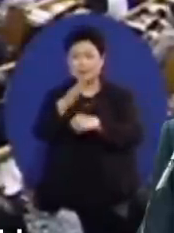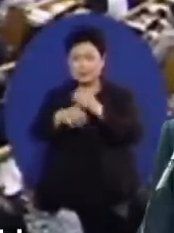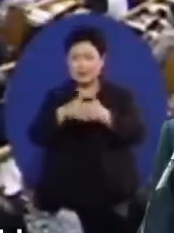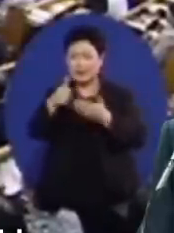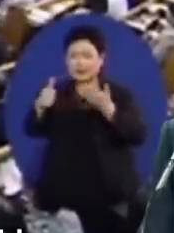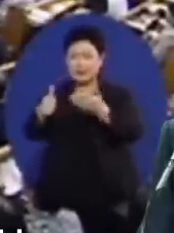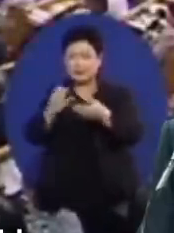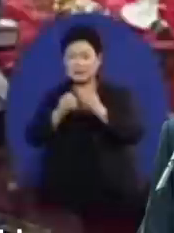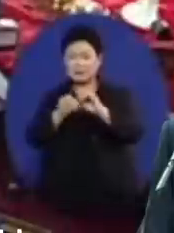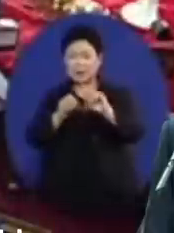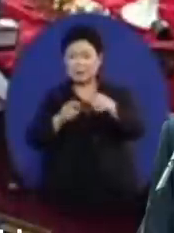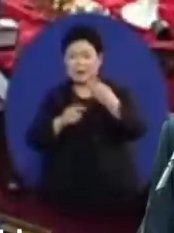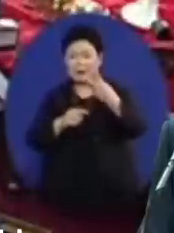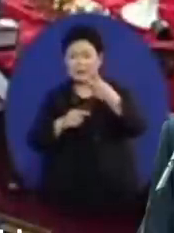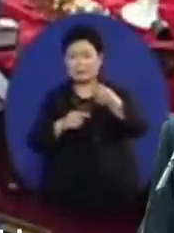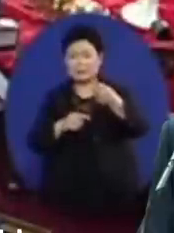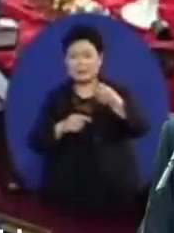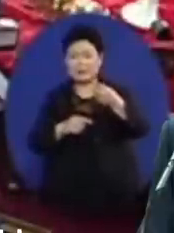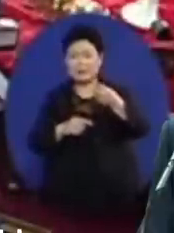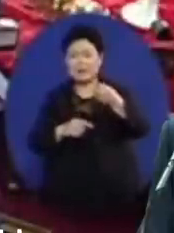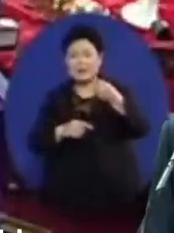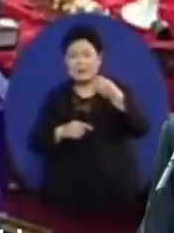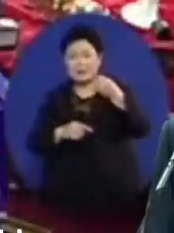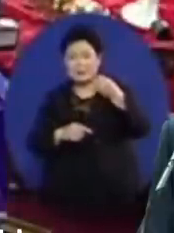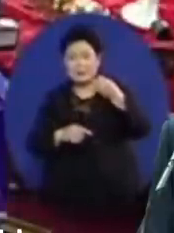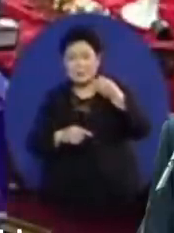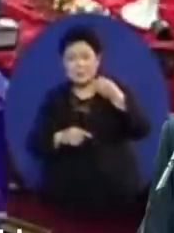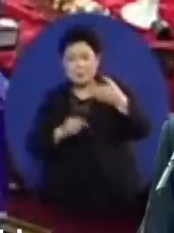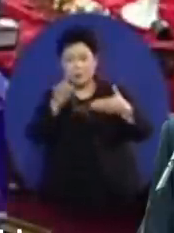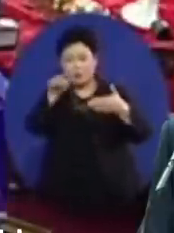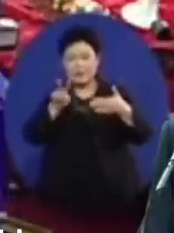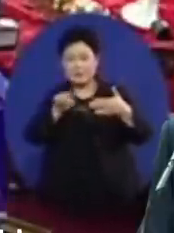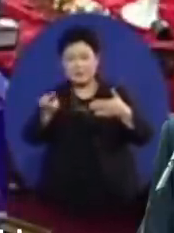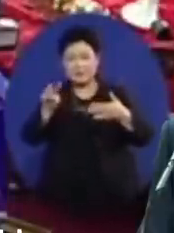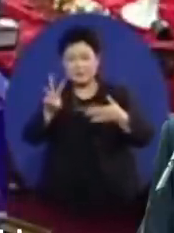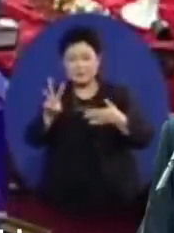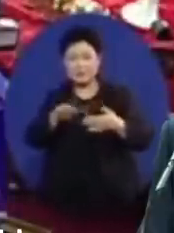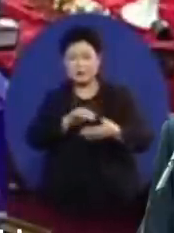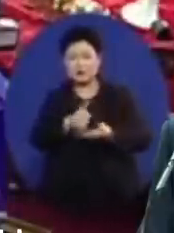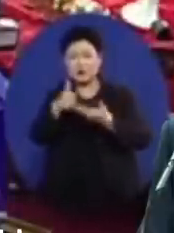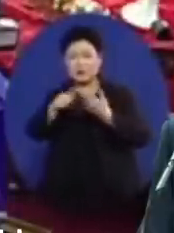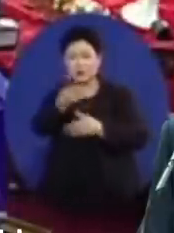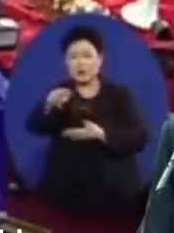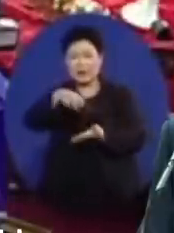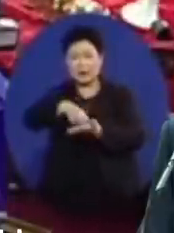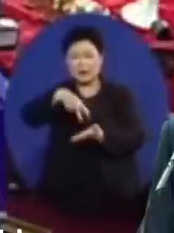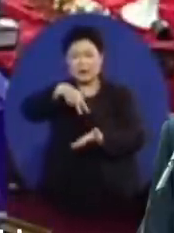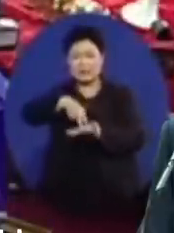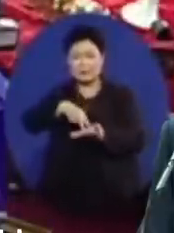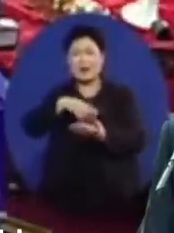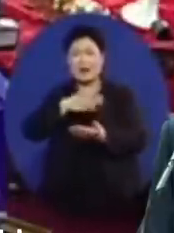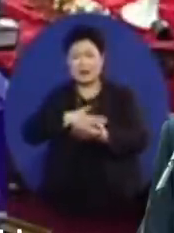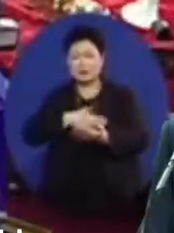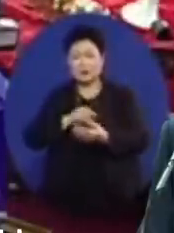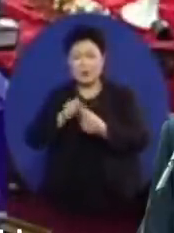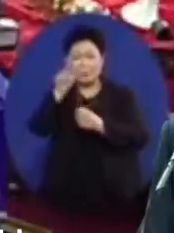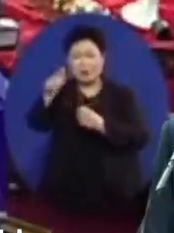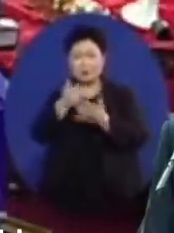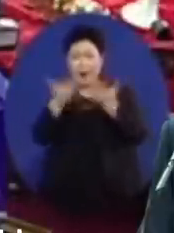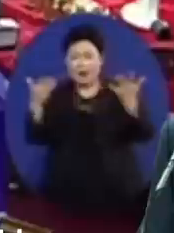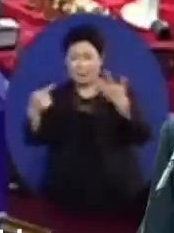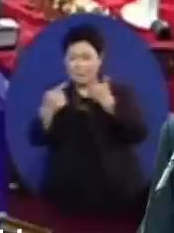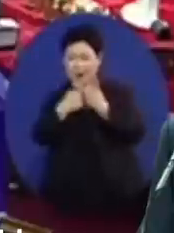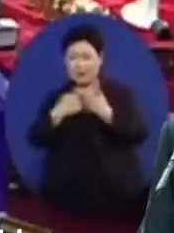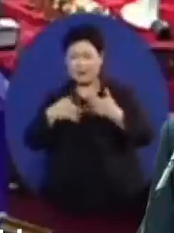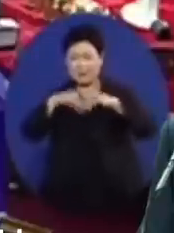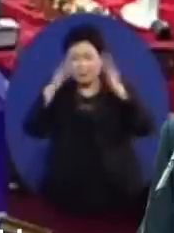하나님께서는 시편 139편 2절로 3절에 주께서 내가 안고 일어섬을 아시고 멀리서도 나의 생각을 밝히 아시오며 나의 모든